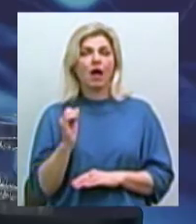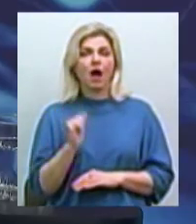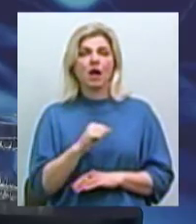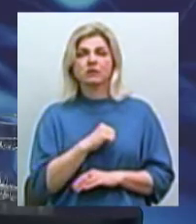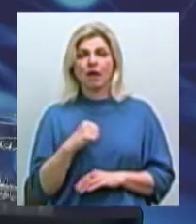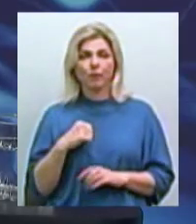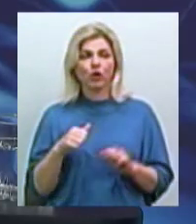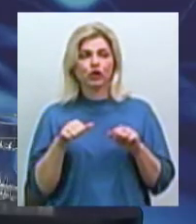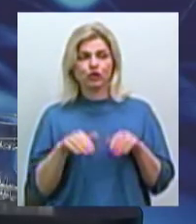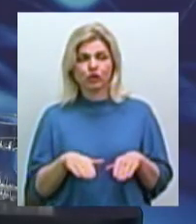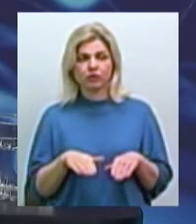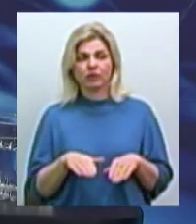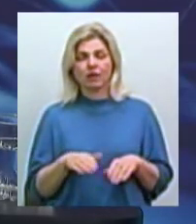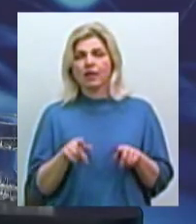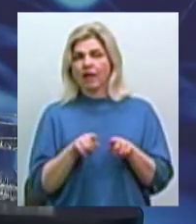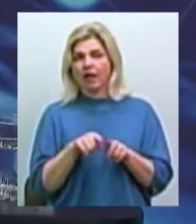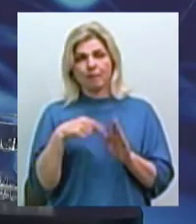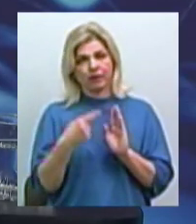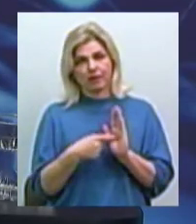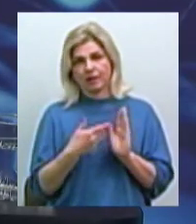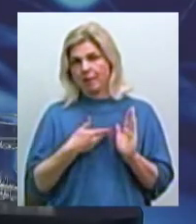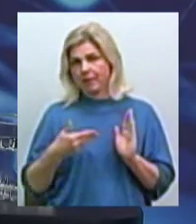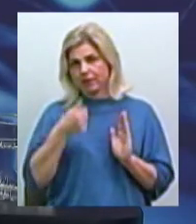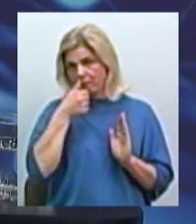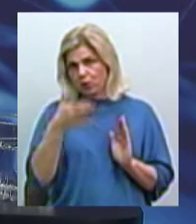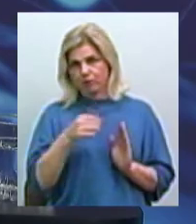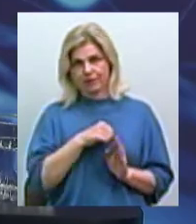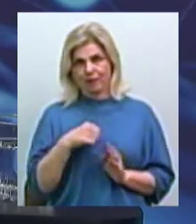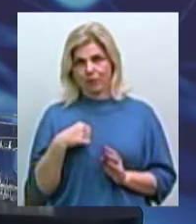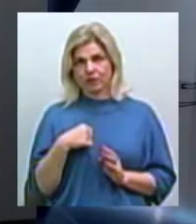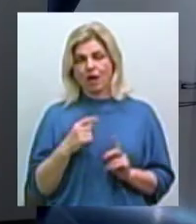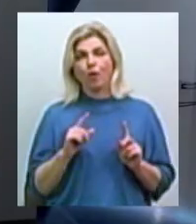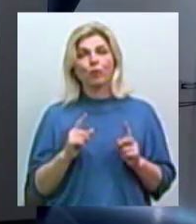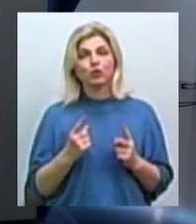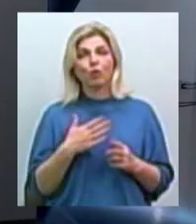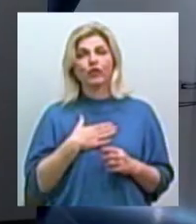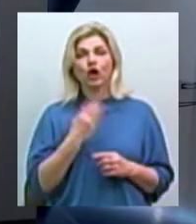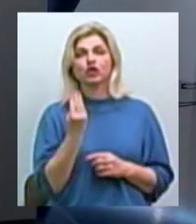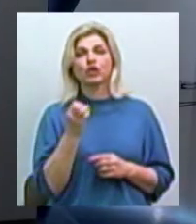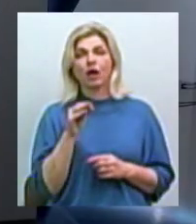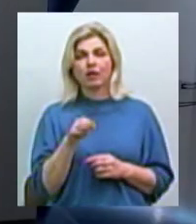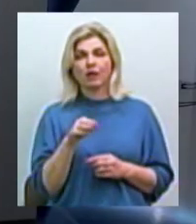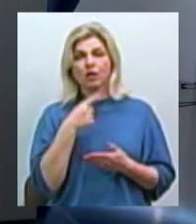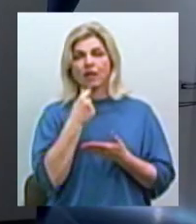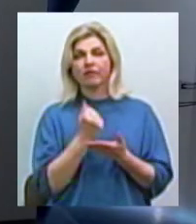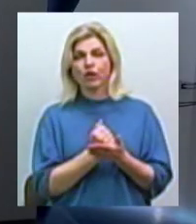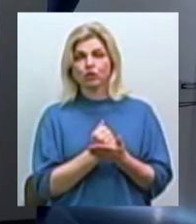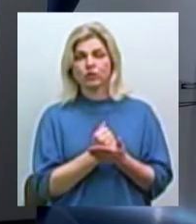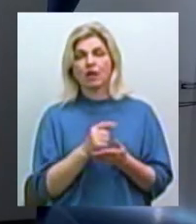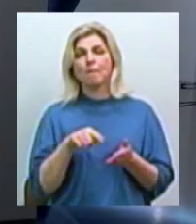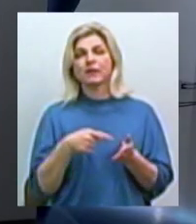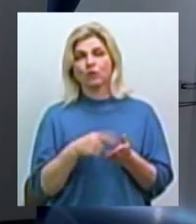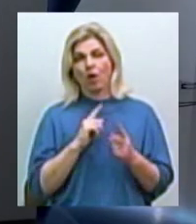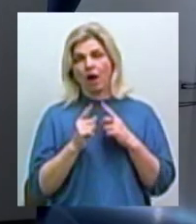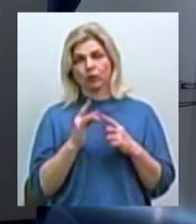самостійно вирішити таке це питання? Таке питання ми не можемо самостійно, оскільки наш штат затверджується міською